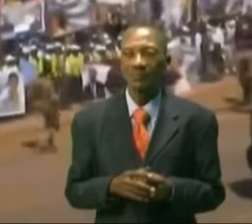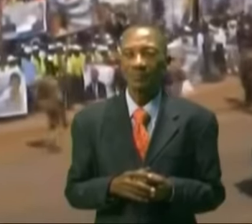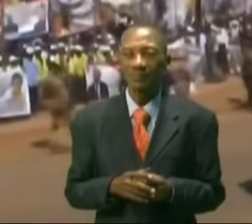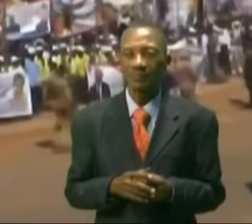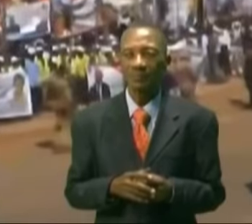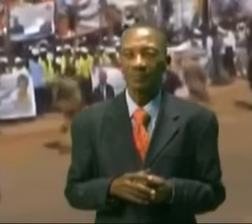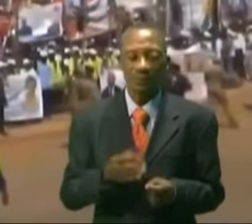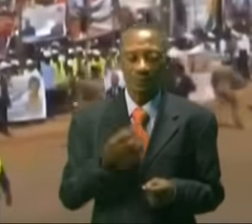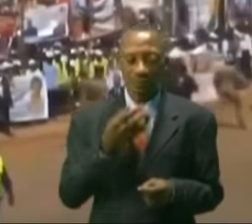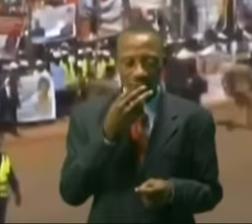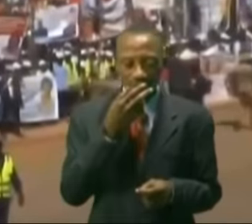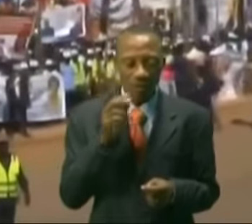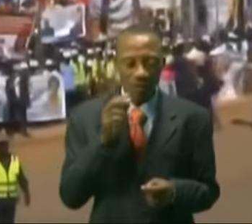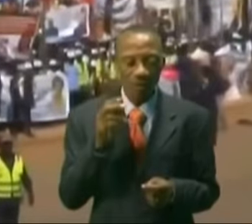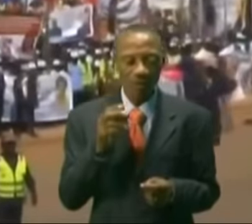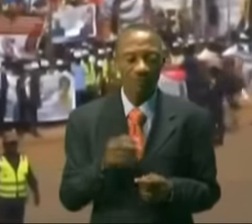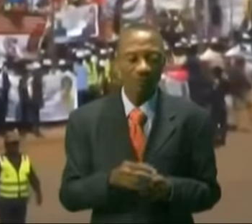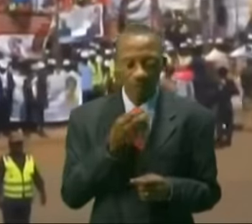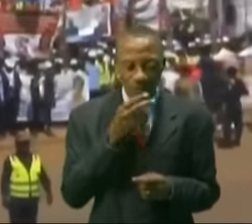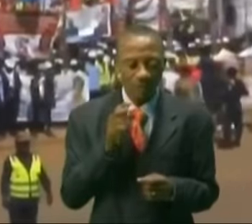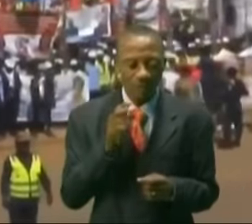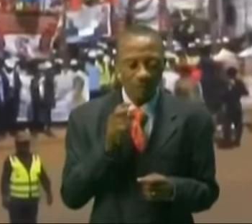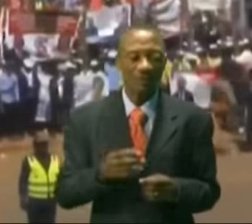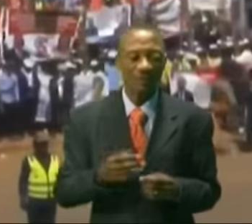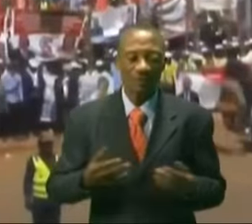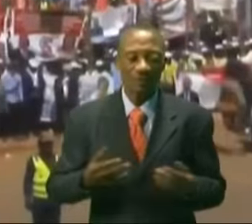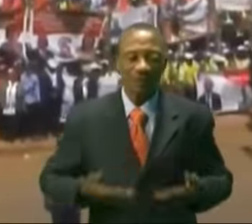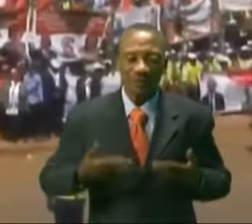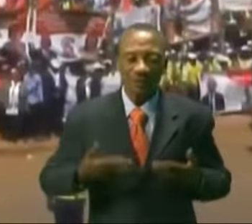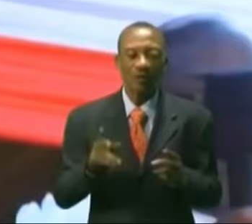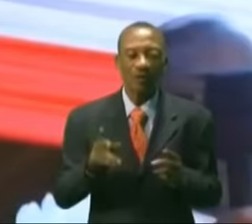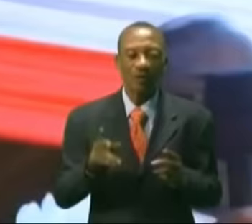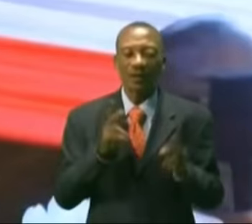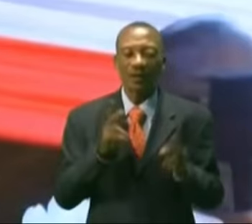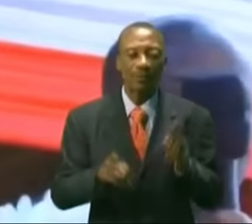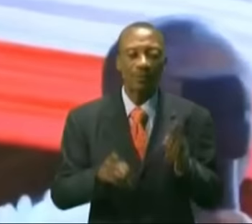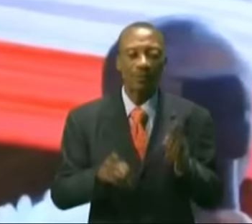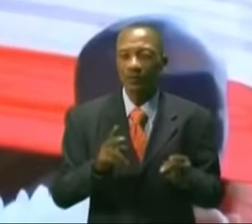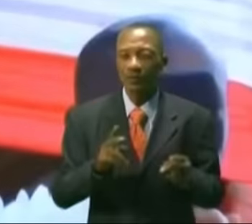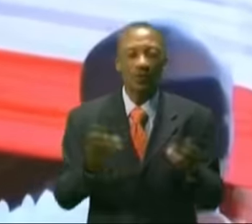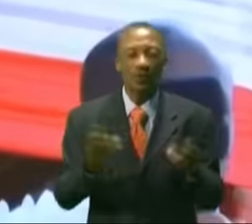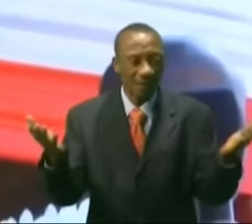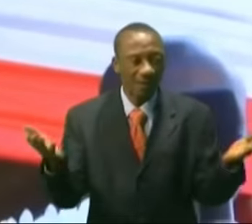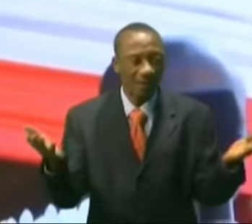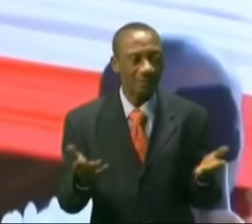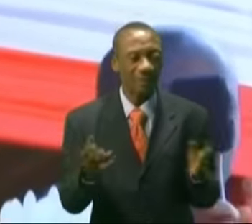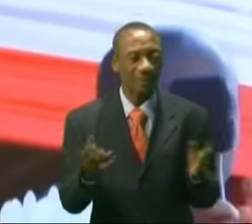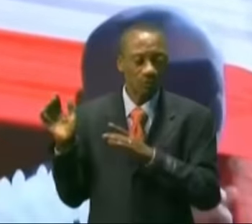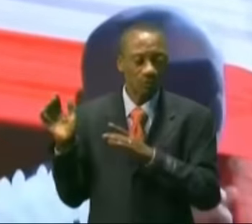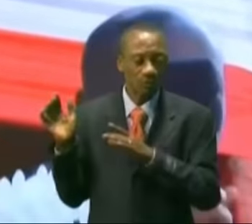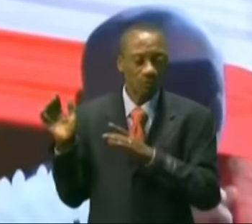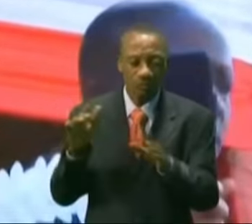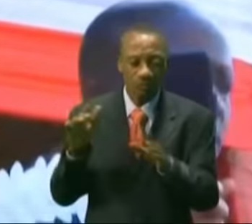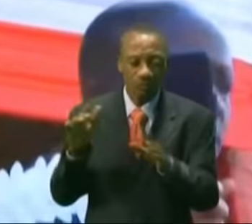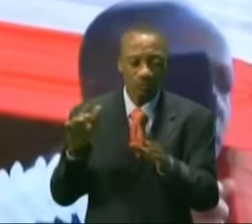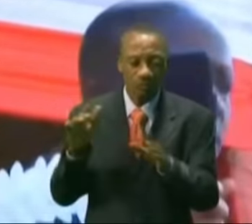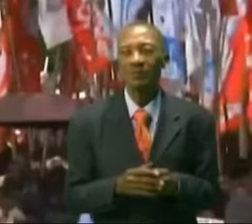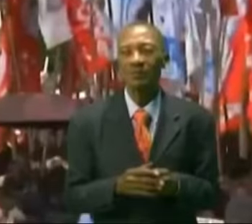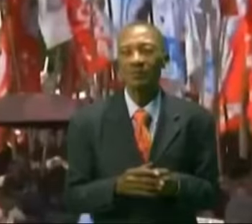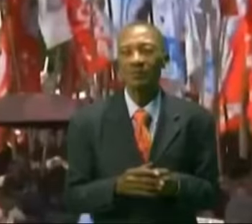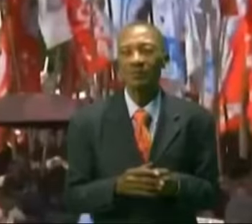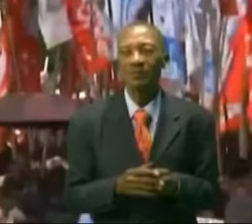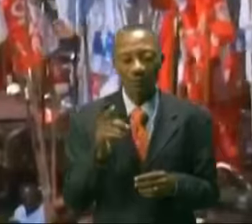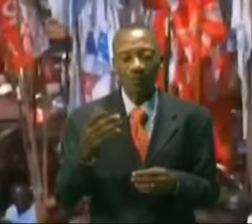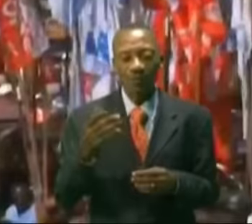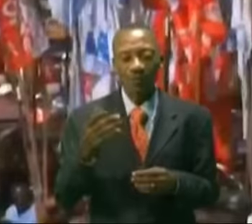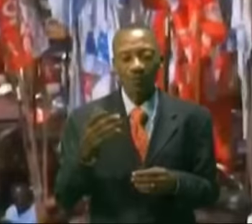Bukavu, ville inébranlable avec une population dynamique. La place de l'indépendance a hurlé cette force que